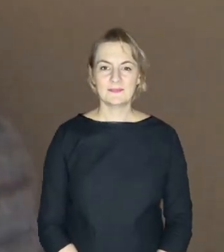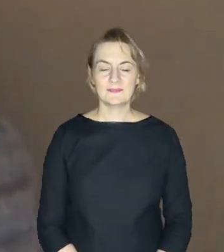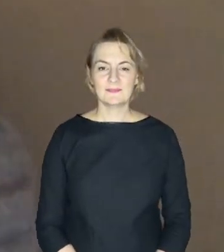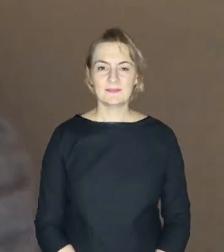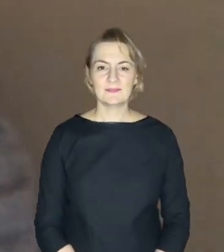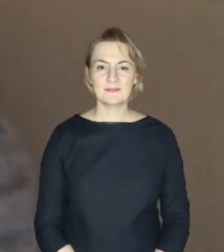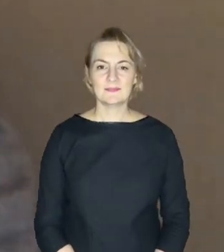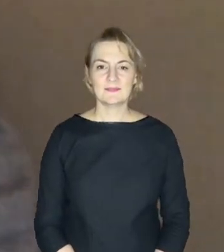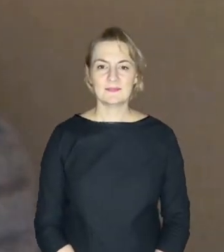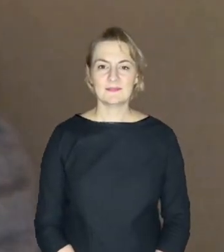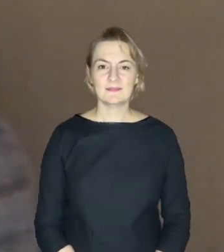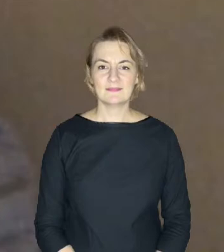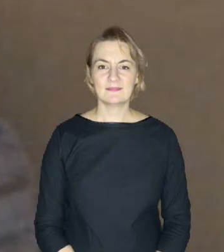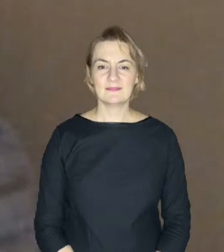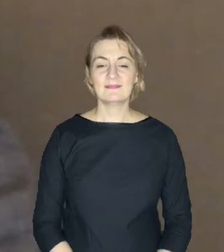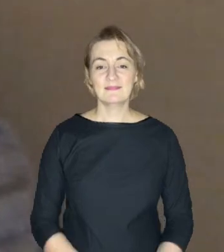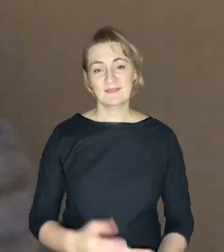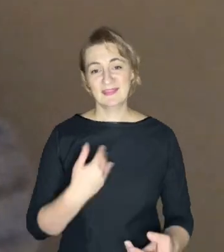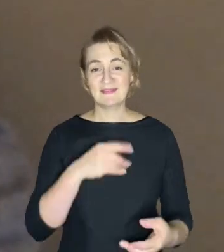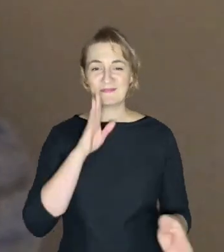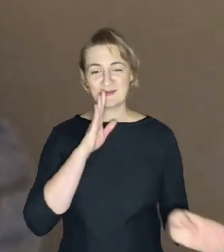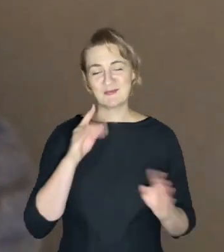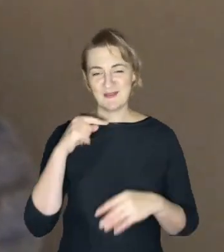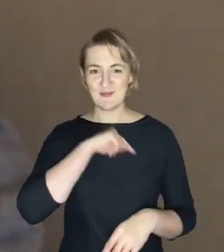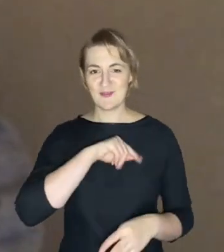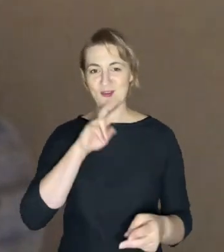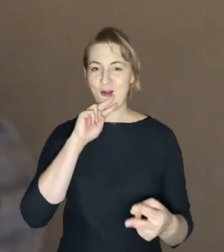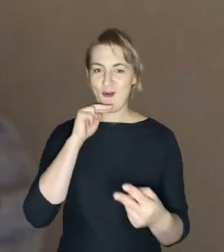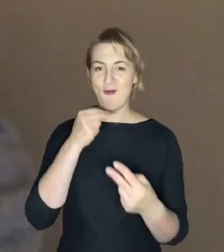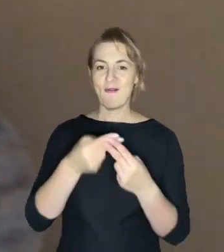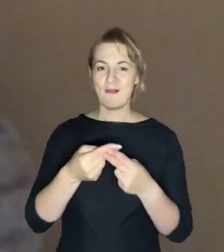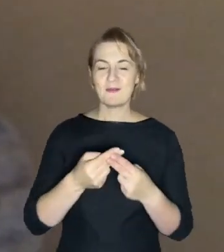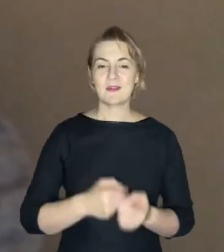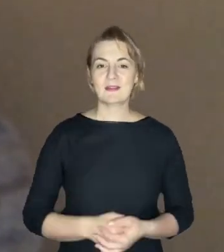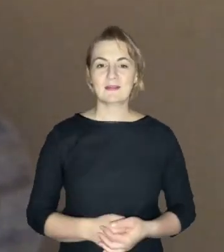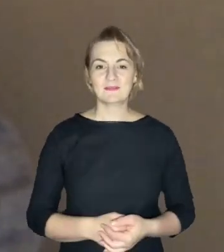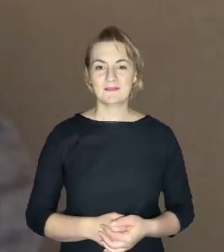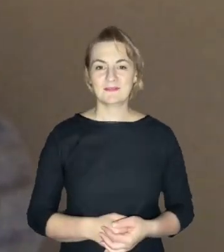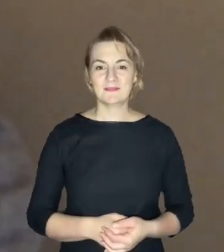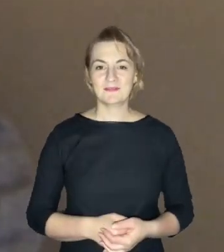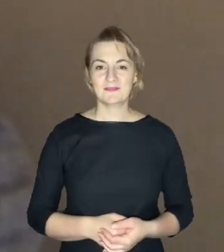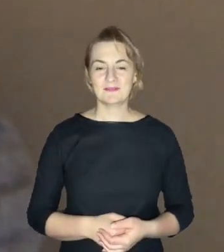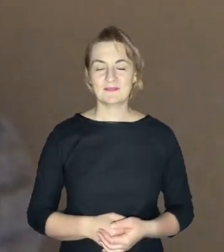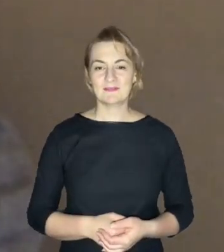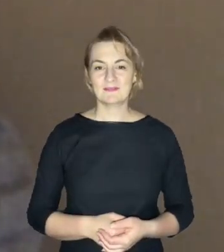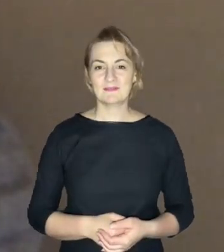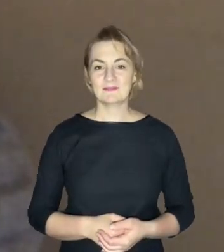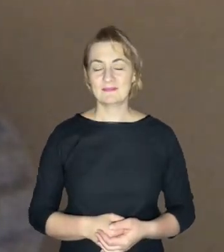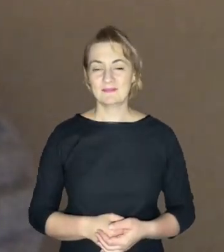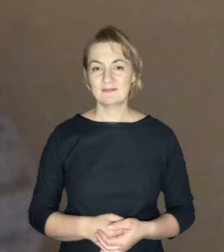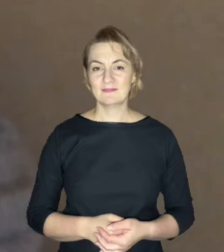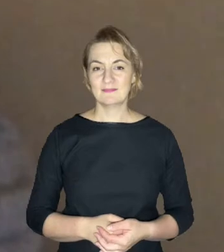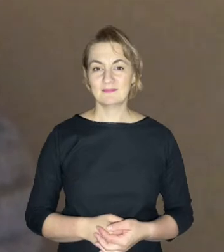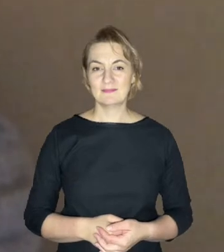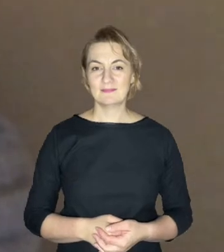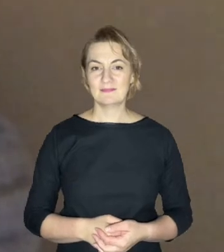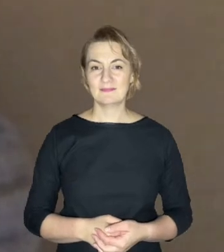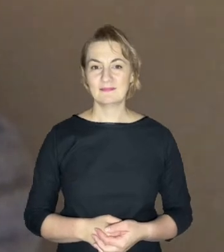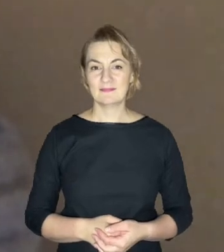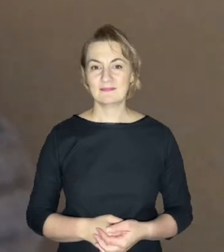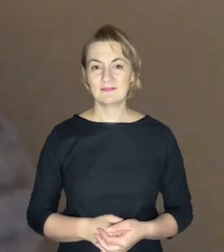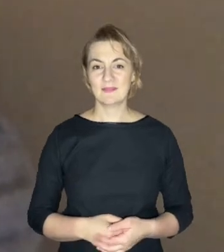jak psycholog psychologowi ci odpowiem, że można powiedzieć, że nasz